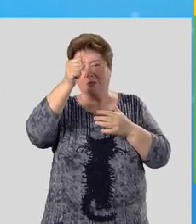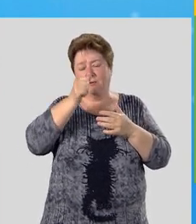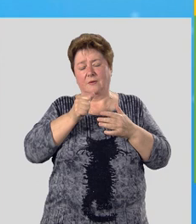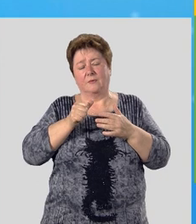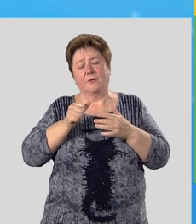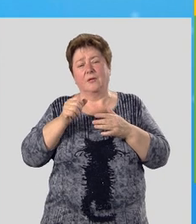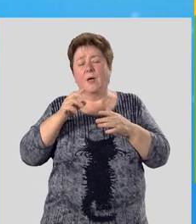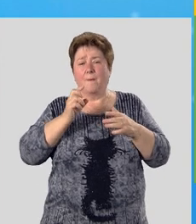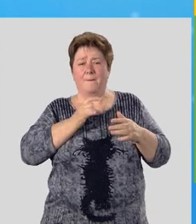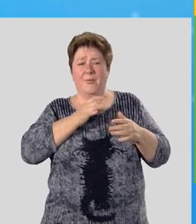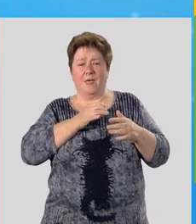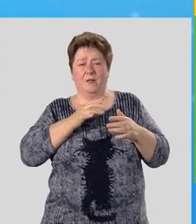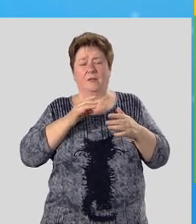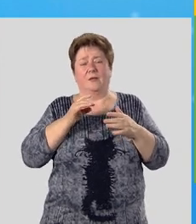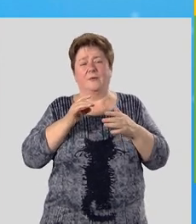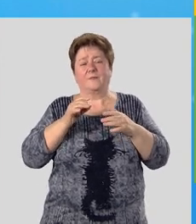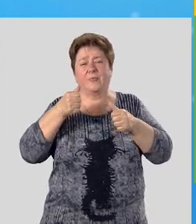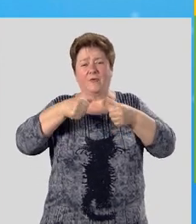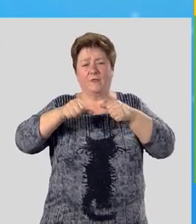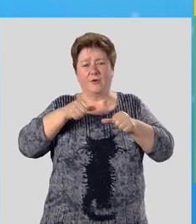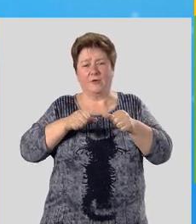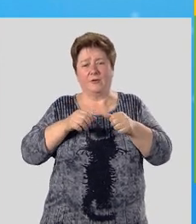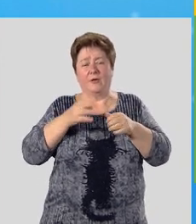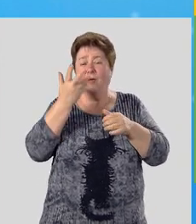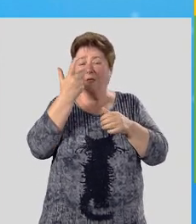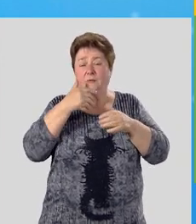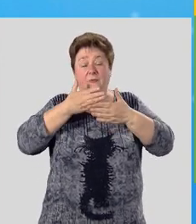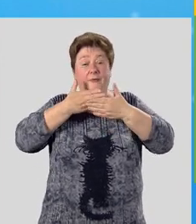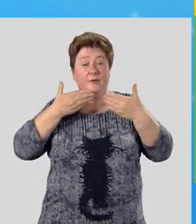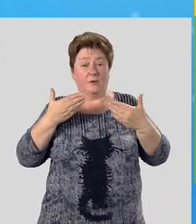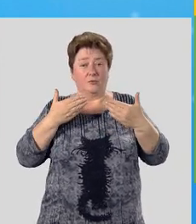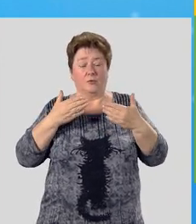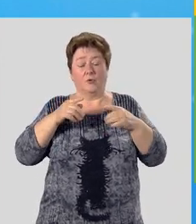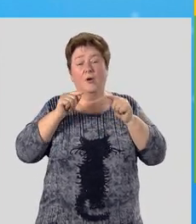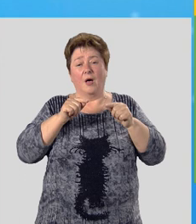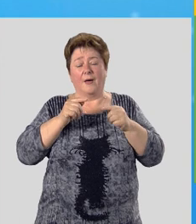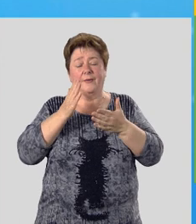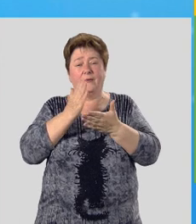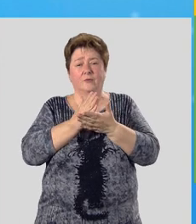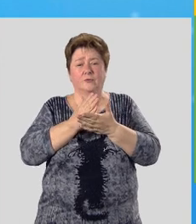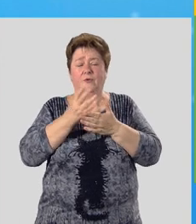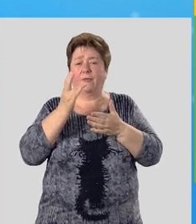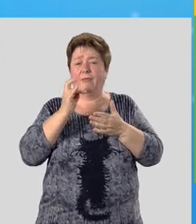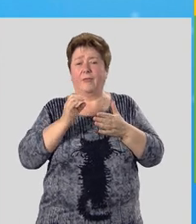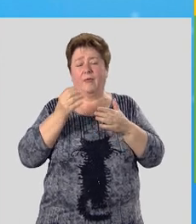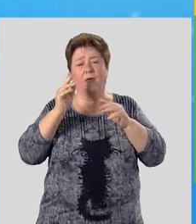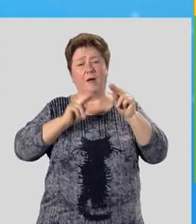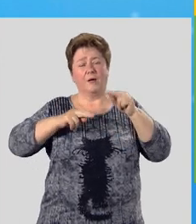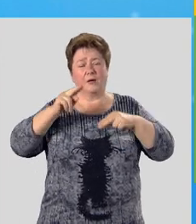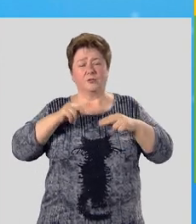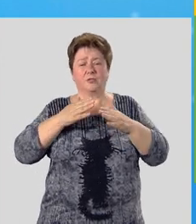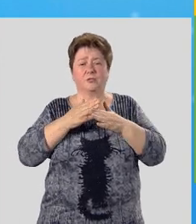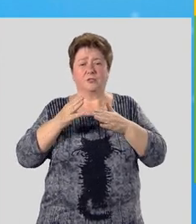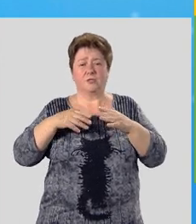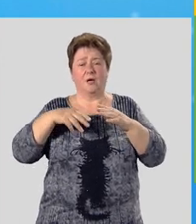греческого «леукос» – белый и «пластос» – вылепленный – пигментов не содержат. Они находятся в неокрашенных частях